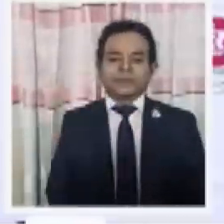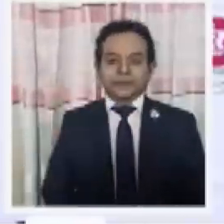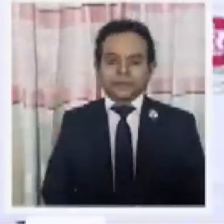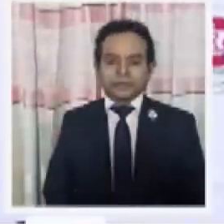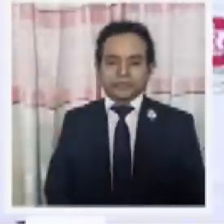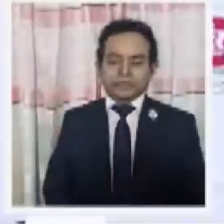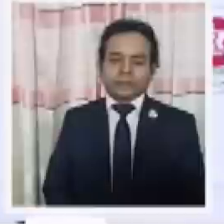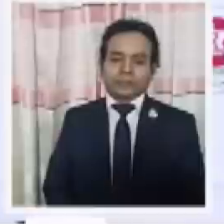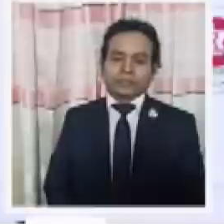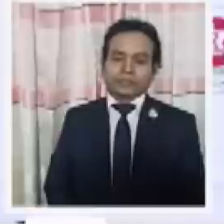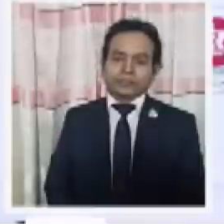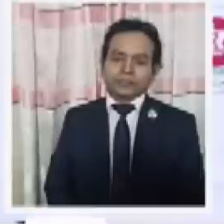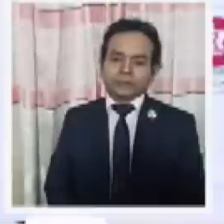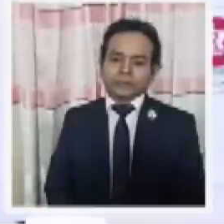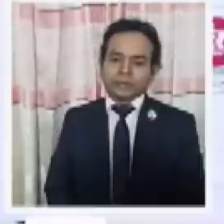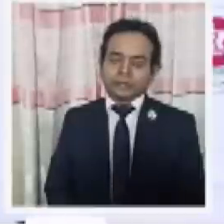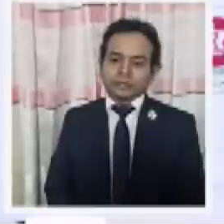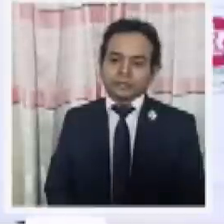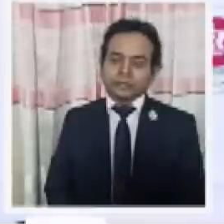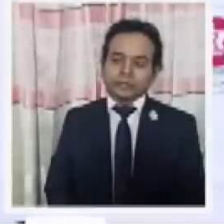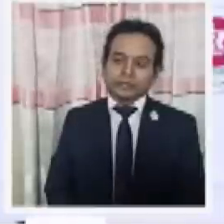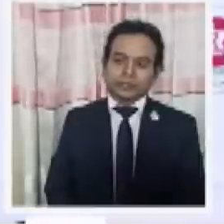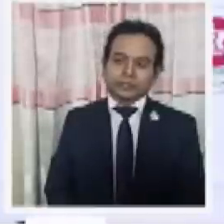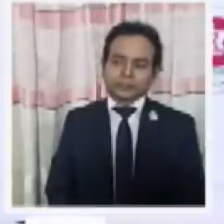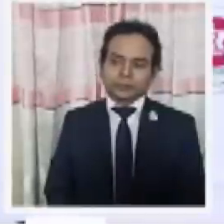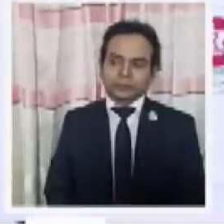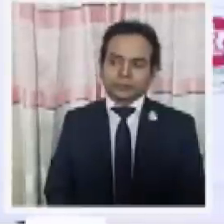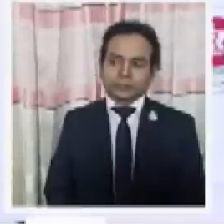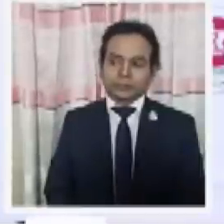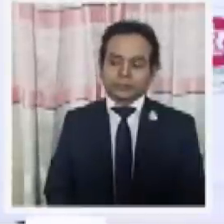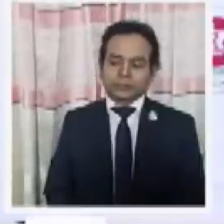স্বাস্থ্যকর জীবনযাপন করুন। সবাইকে অনেক অনেক ধন্যবাদ, ভালো থাকবেন, সুস্থ থাকবেন। আসসালামু আলাইকুম।